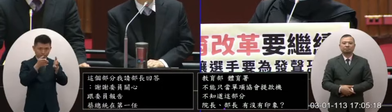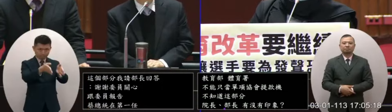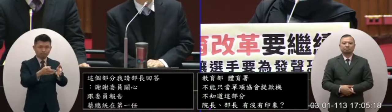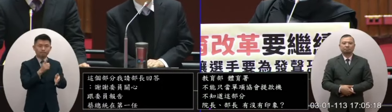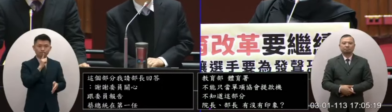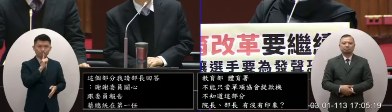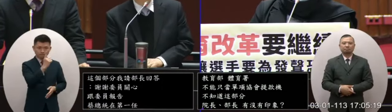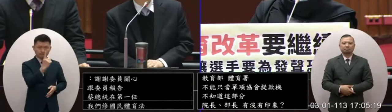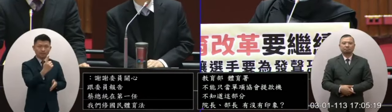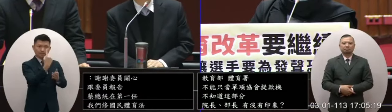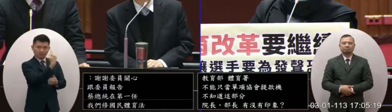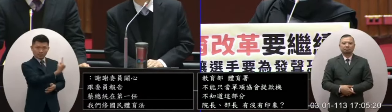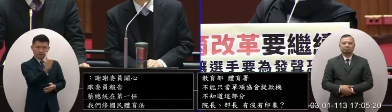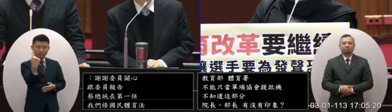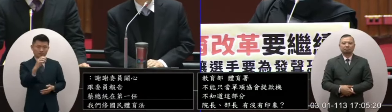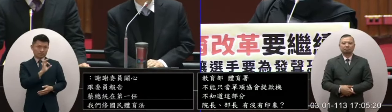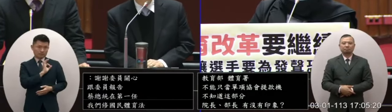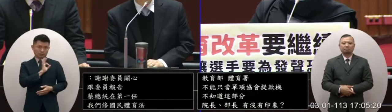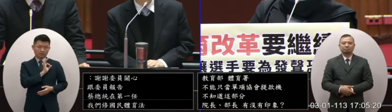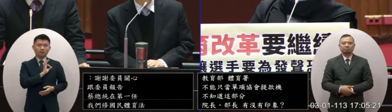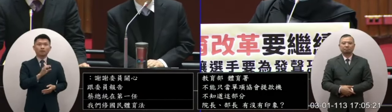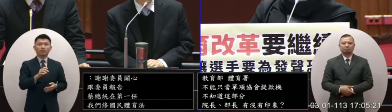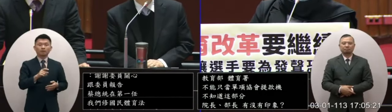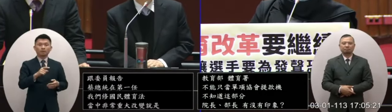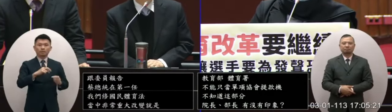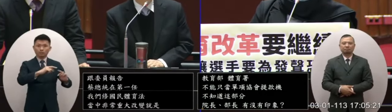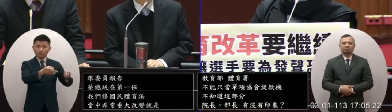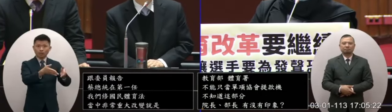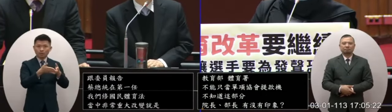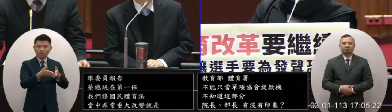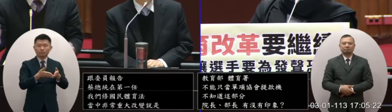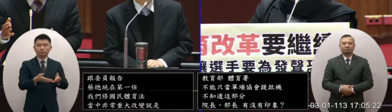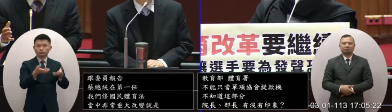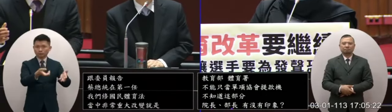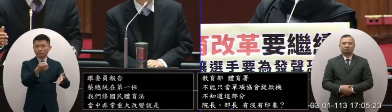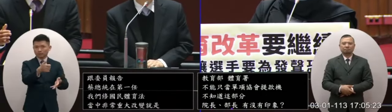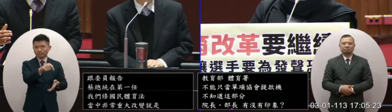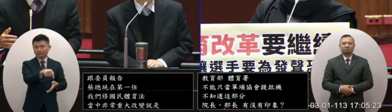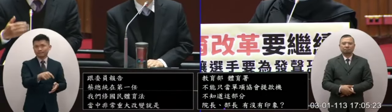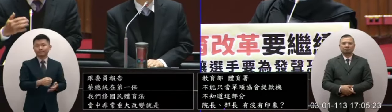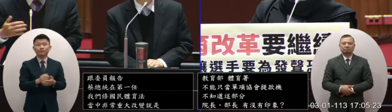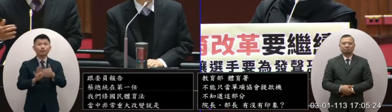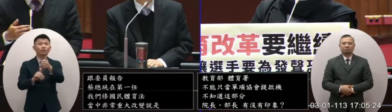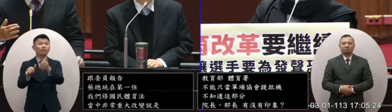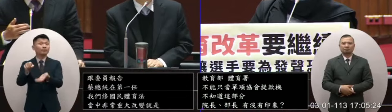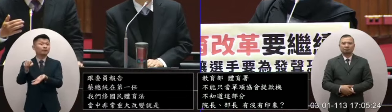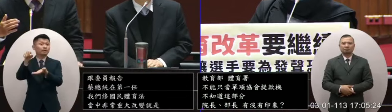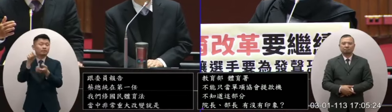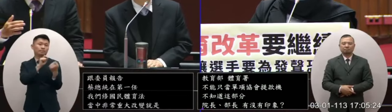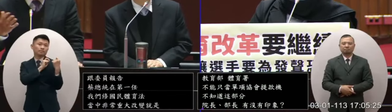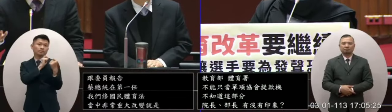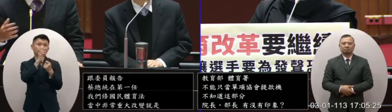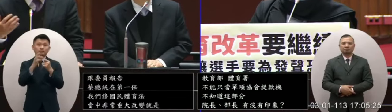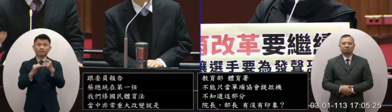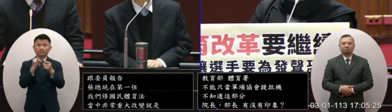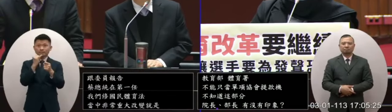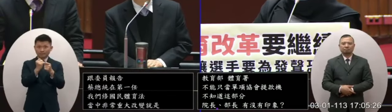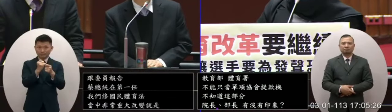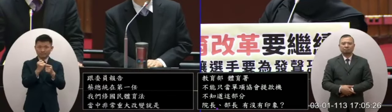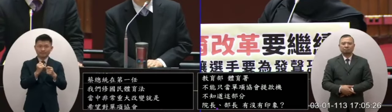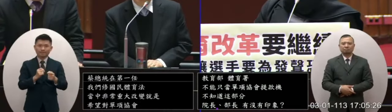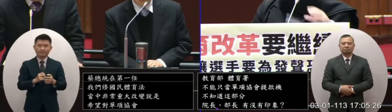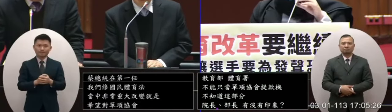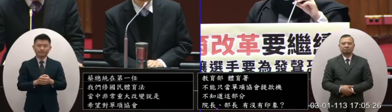啊，那么这一方面呢，也是当时在国体法修法里面的一个重点。那当然，曾如委员说，这几年确实有，因为我们